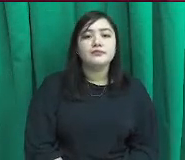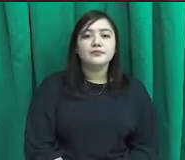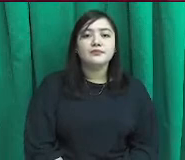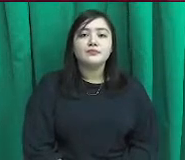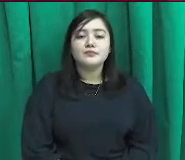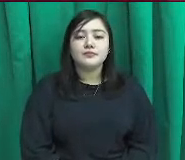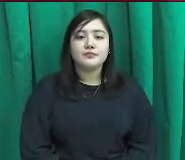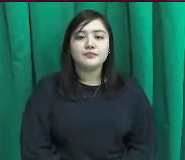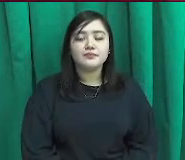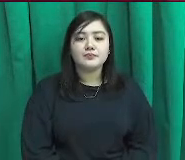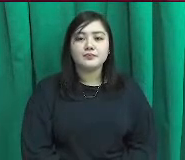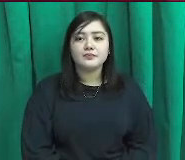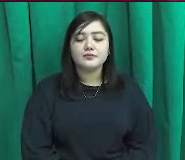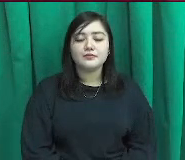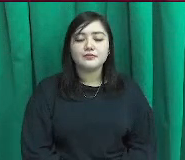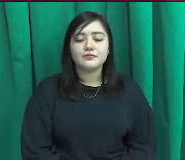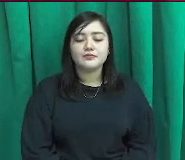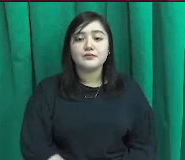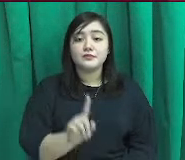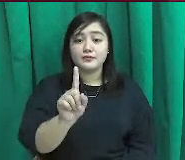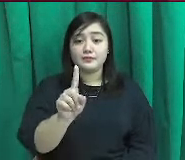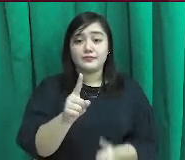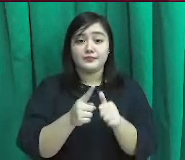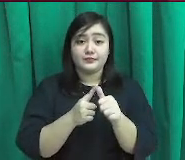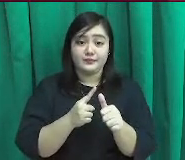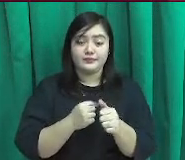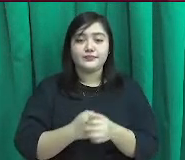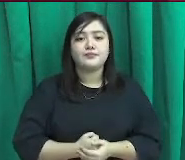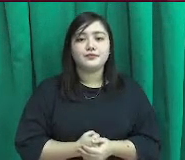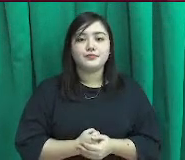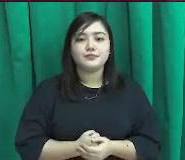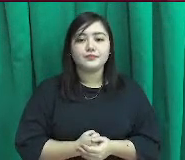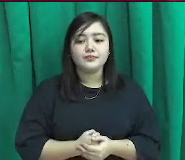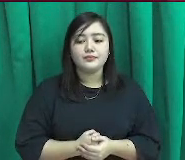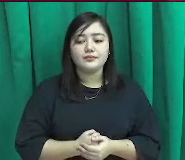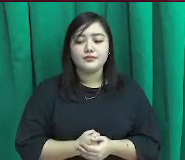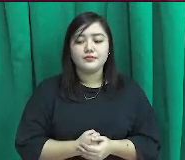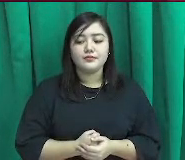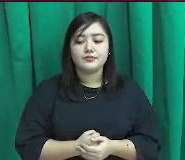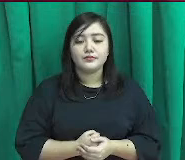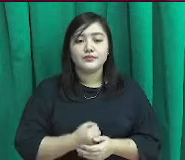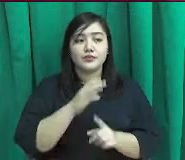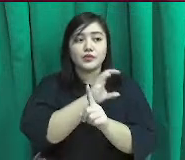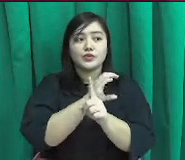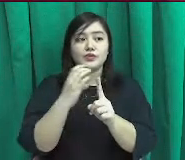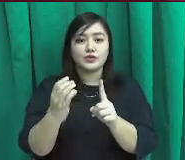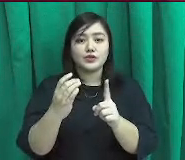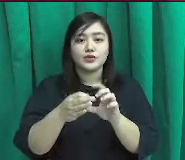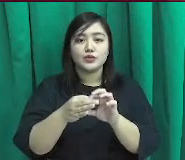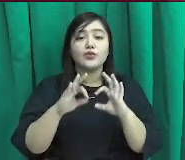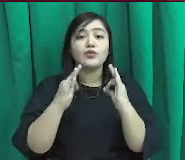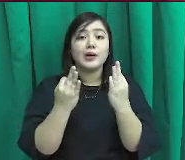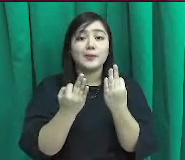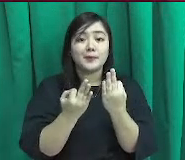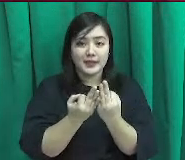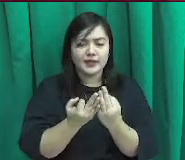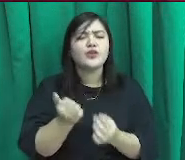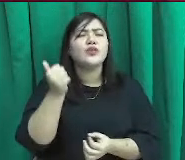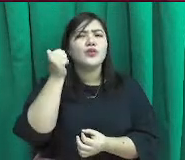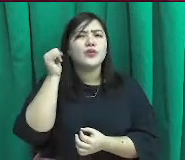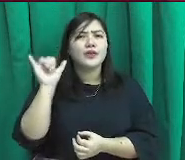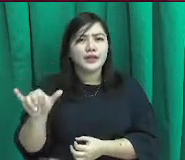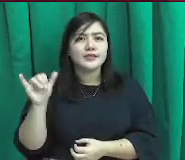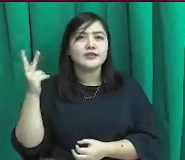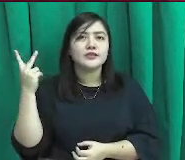Una, syempre, pagka ang kalagayan lagi ng pamilya, hindi ho talaga nawawala ng problema. Yeah. Sa